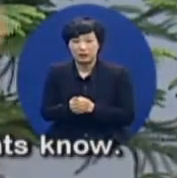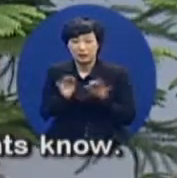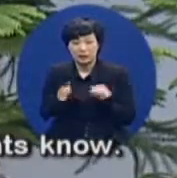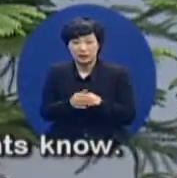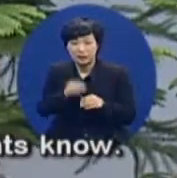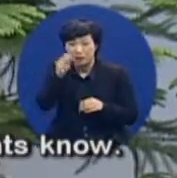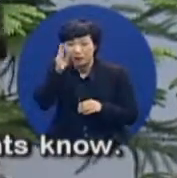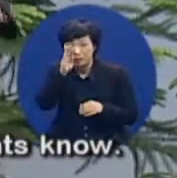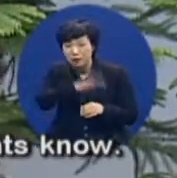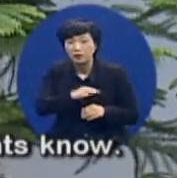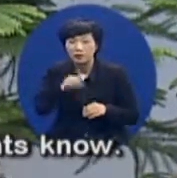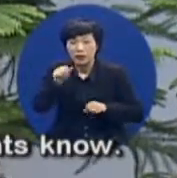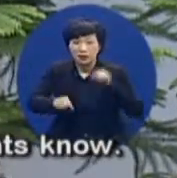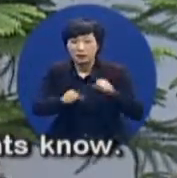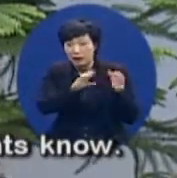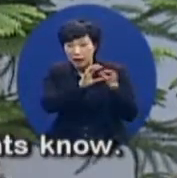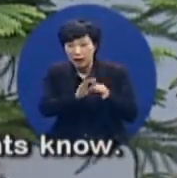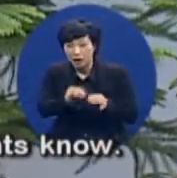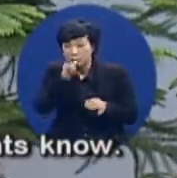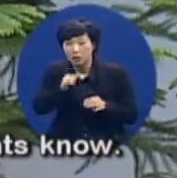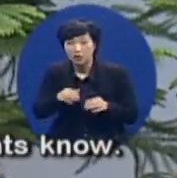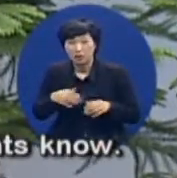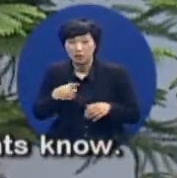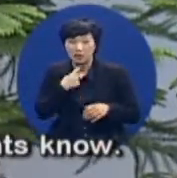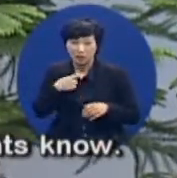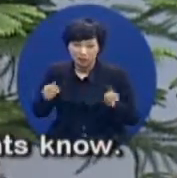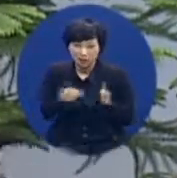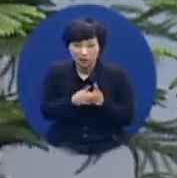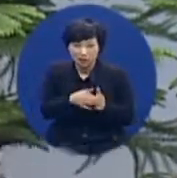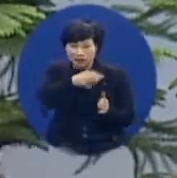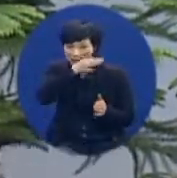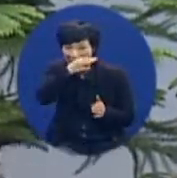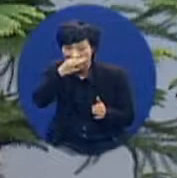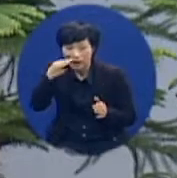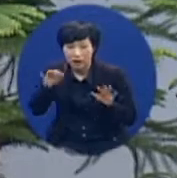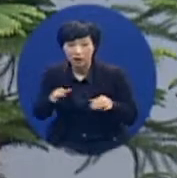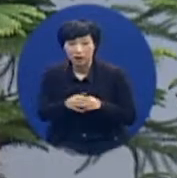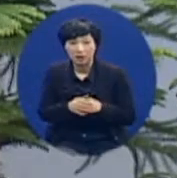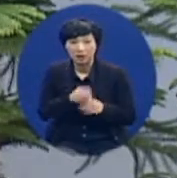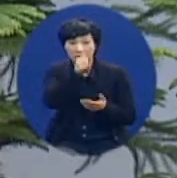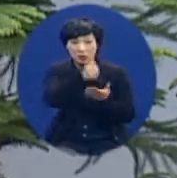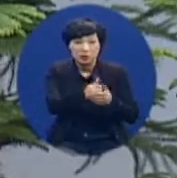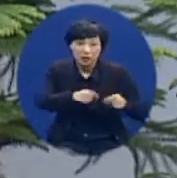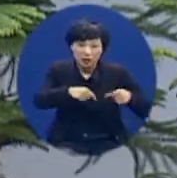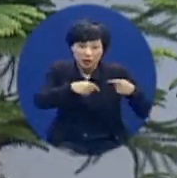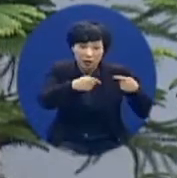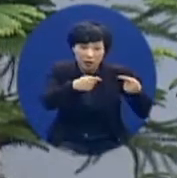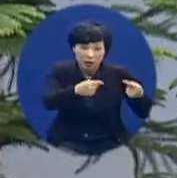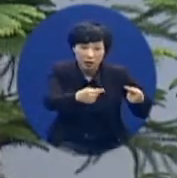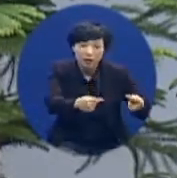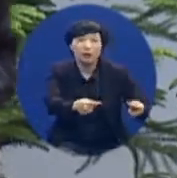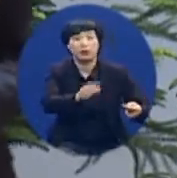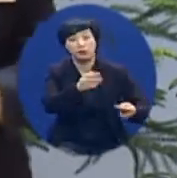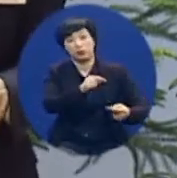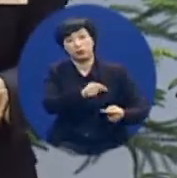탁하고 재밌다이 말이야 점점 점점 죄의 아갈 배기로 들어가 나중에 거기서 더 이상 나올 수